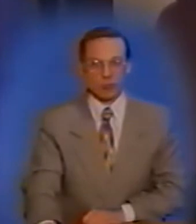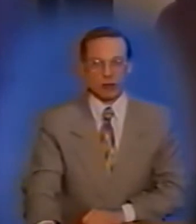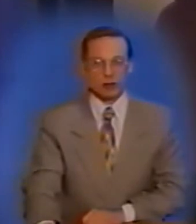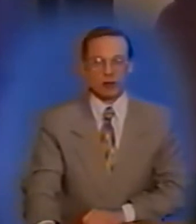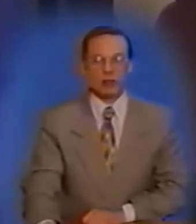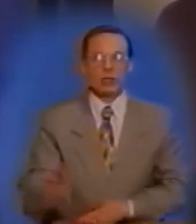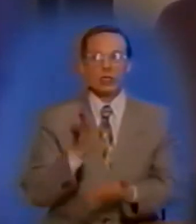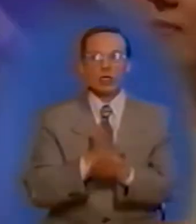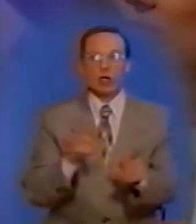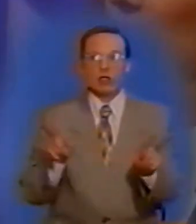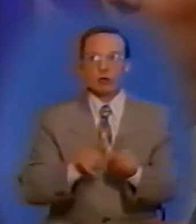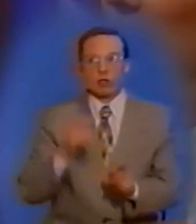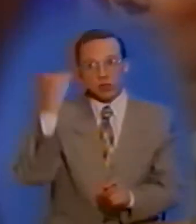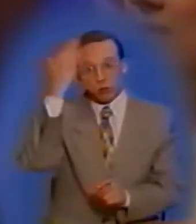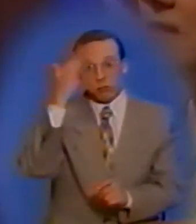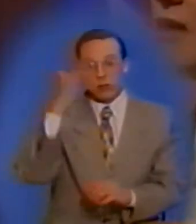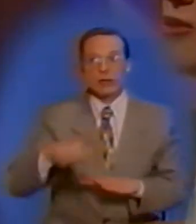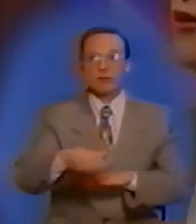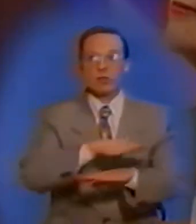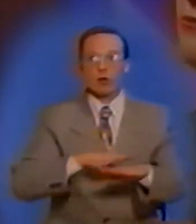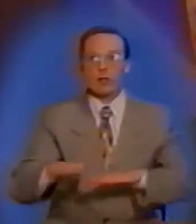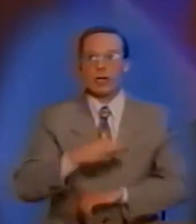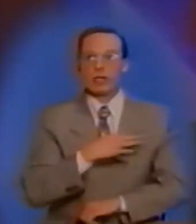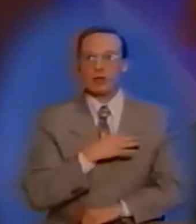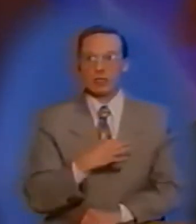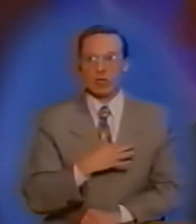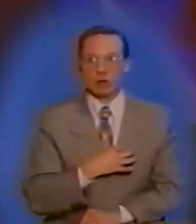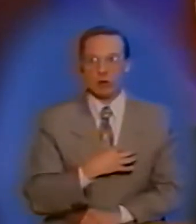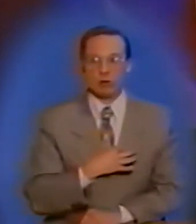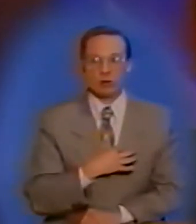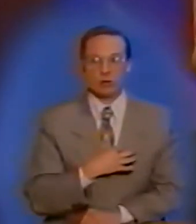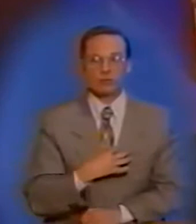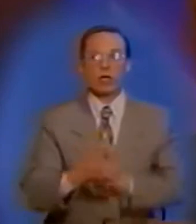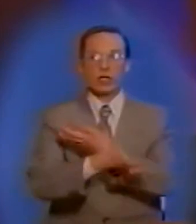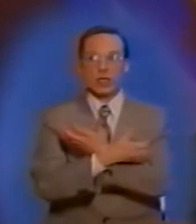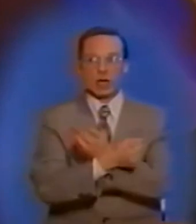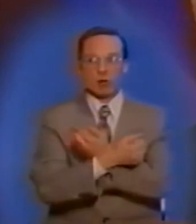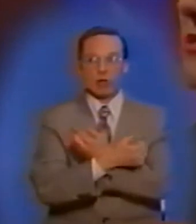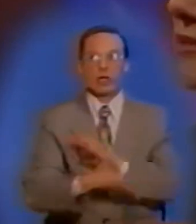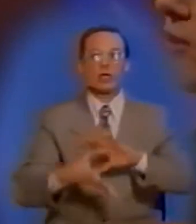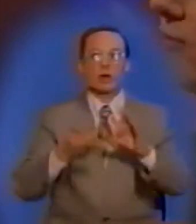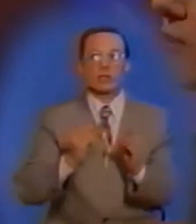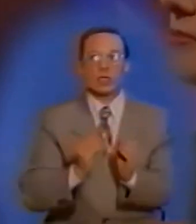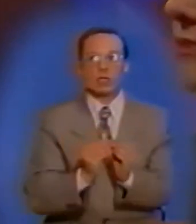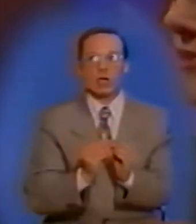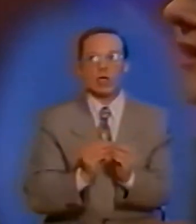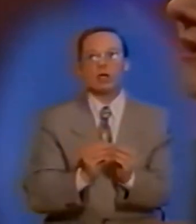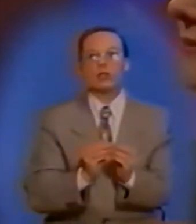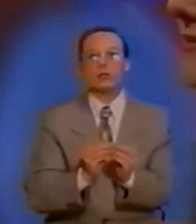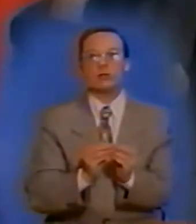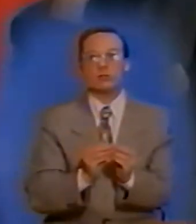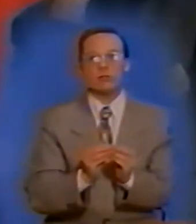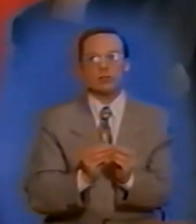Yra ir tokia nuomonė visuomenėje, kad vis dėlto gėjų ir apskritai homoseksualių vyrų